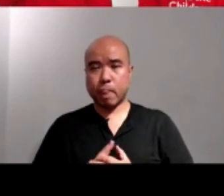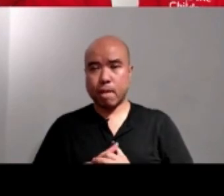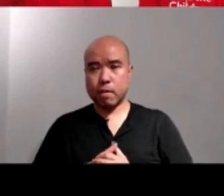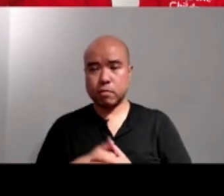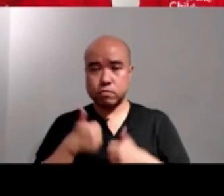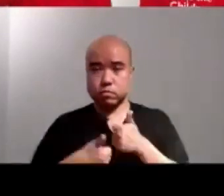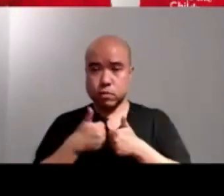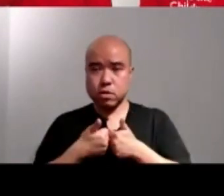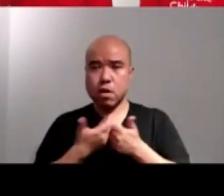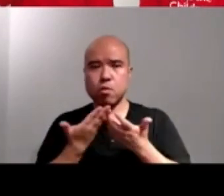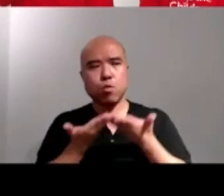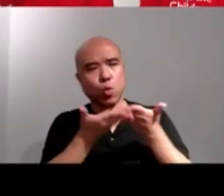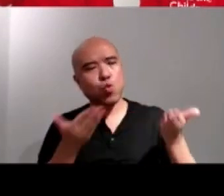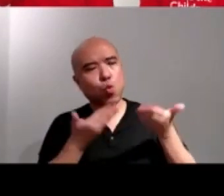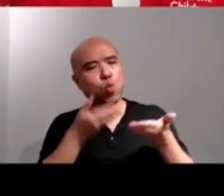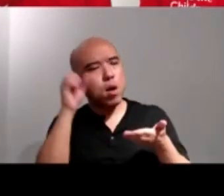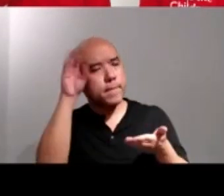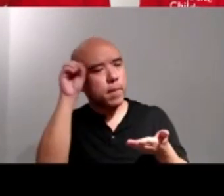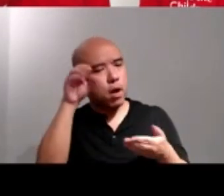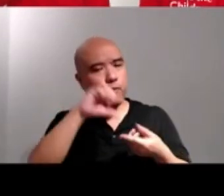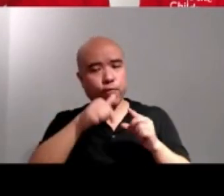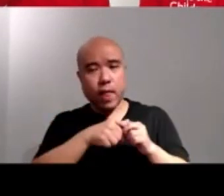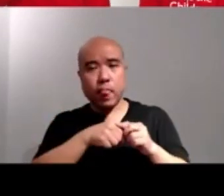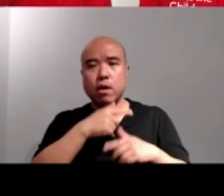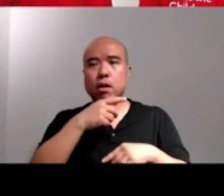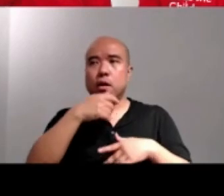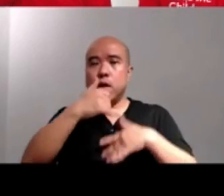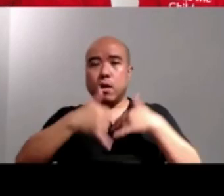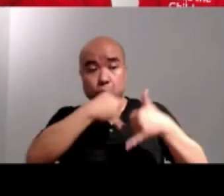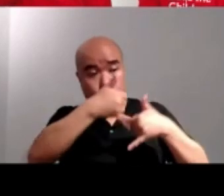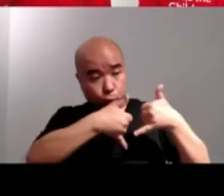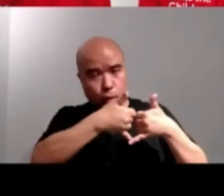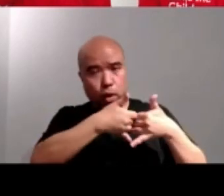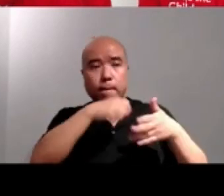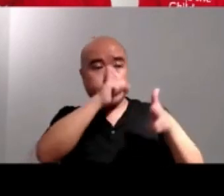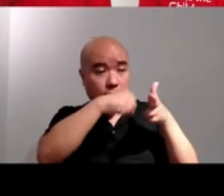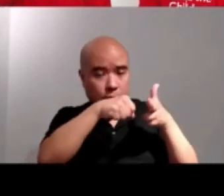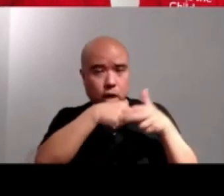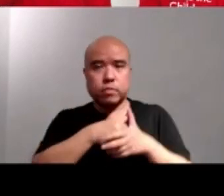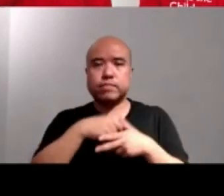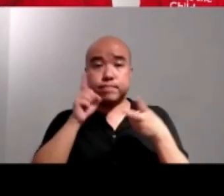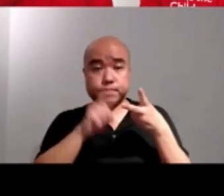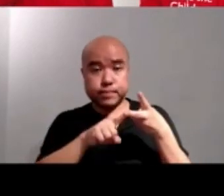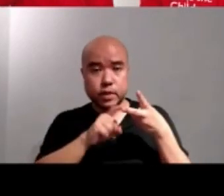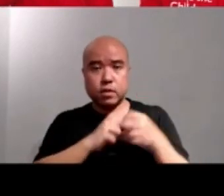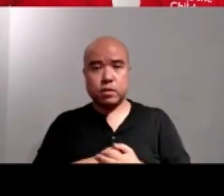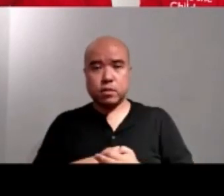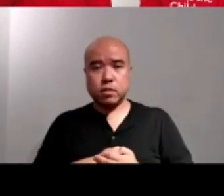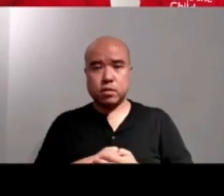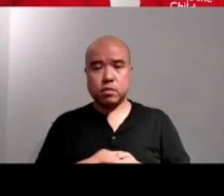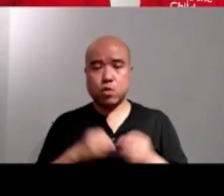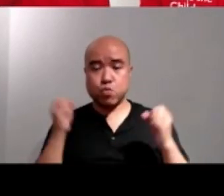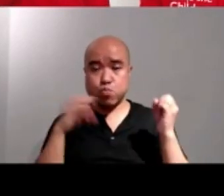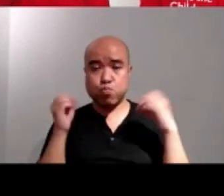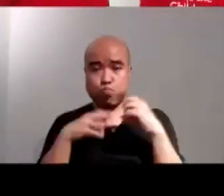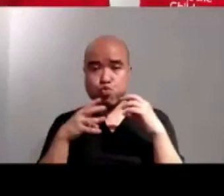method 去做出一啲嘅 presentation， 例如 drama 影片等等。而第二部分就系会有个辩论嘅比赛，而辩